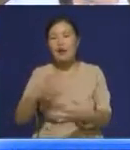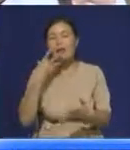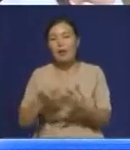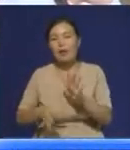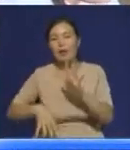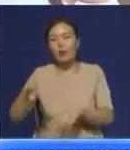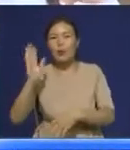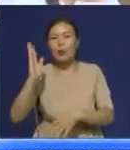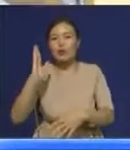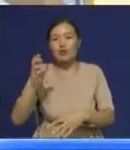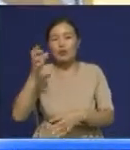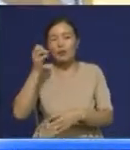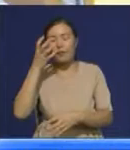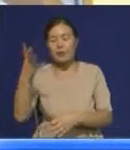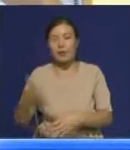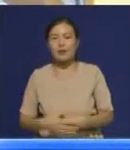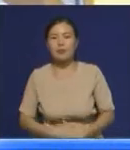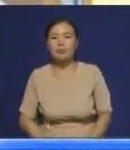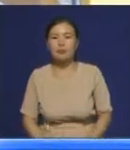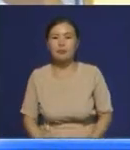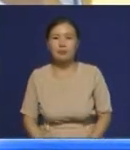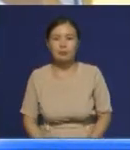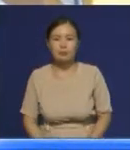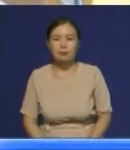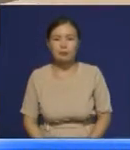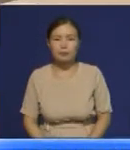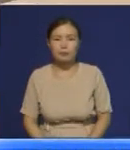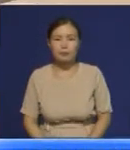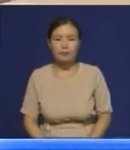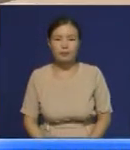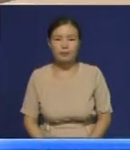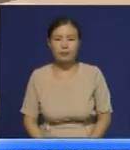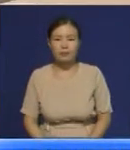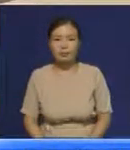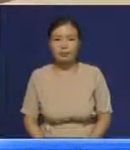выбором будущей профессии. Динара Нургалиева, Руслан Агаев, Сабит Амангельдоула, Каспий Акпарат.